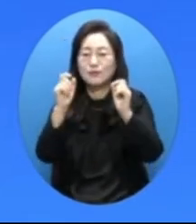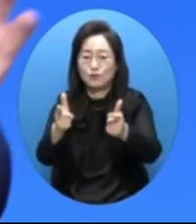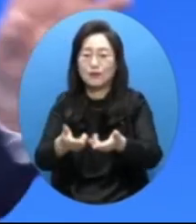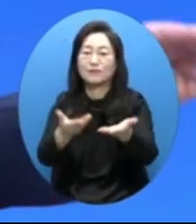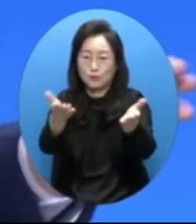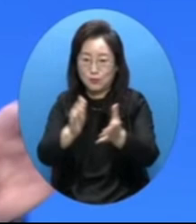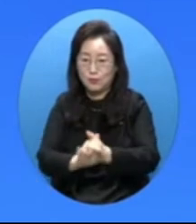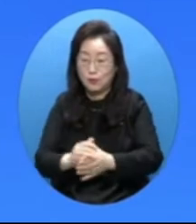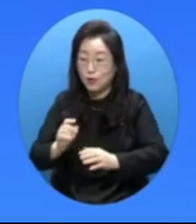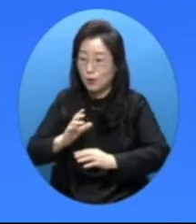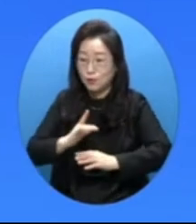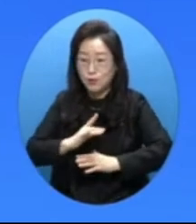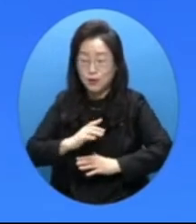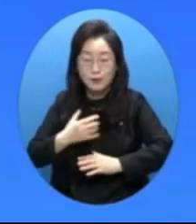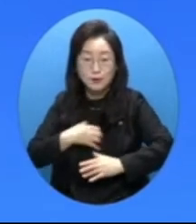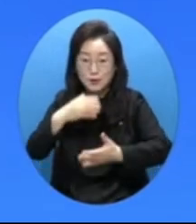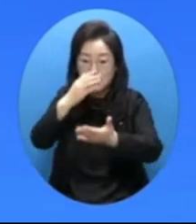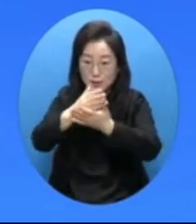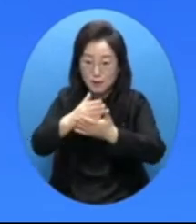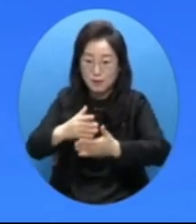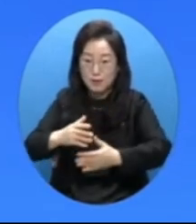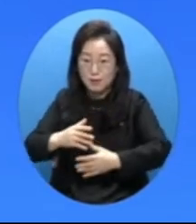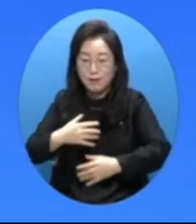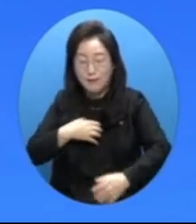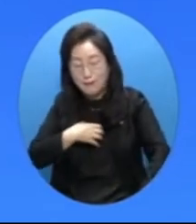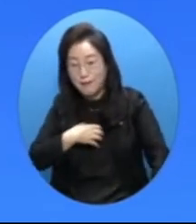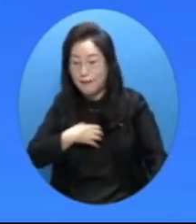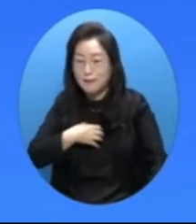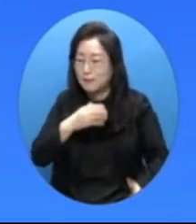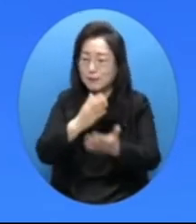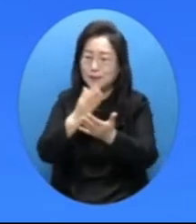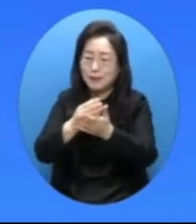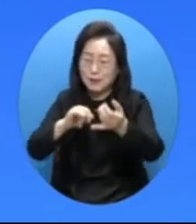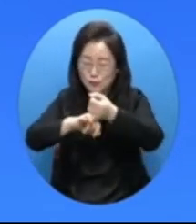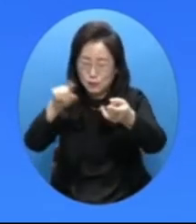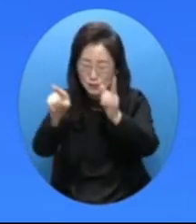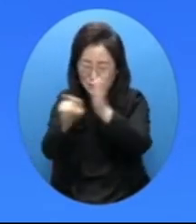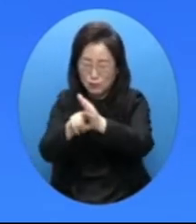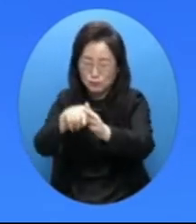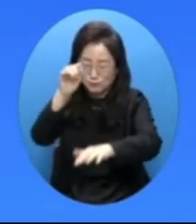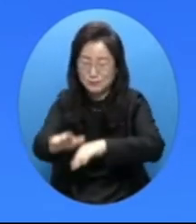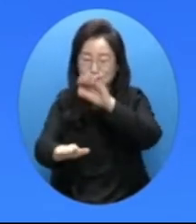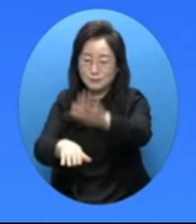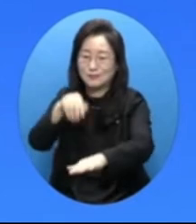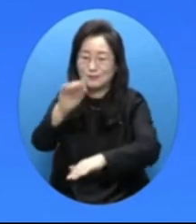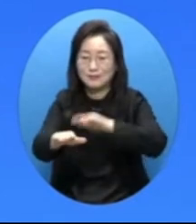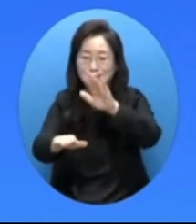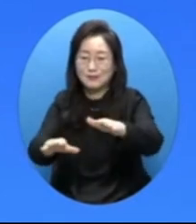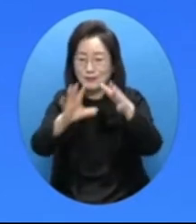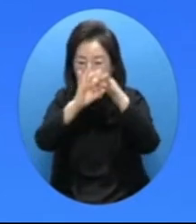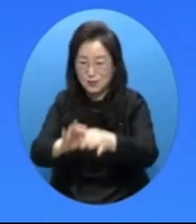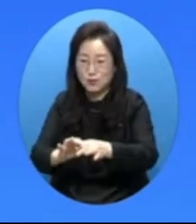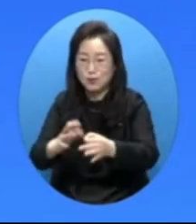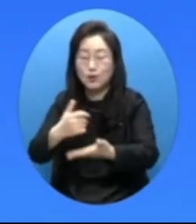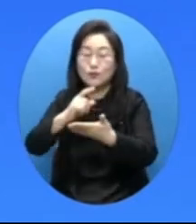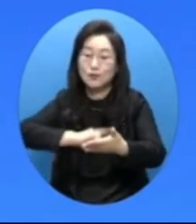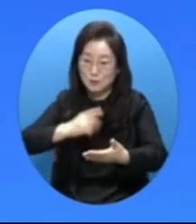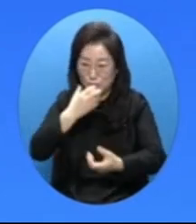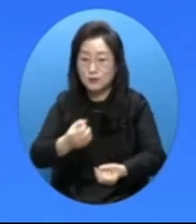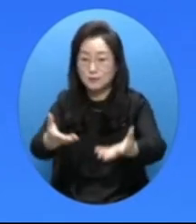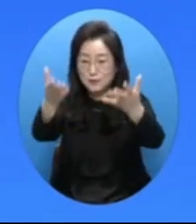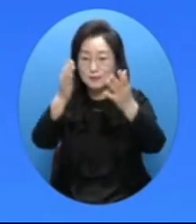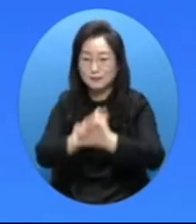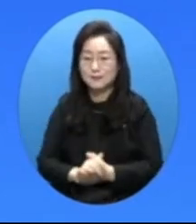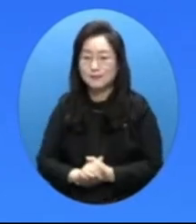두려워하지 말고 염려하지 말고 걱정하지 말고 약속의 말씀 붙잡고 믿음으로 전진 또 전진 또 전진한 여러분 되시기를 주님의